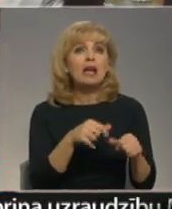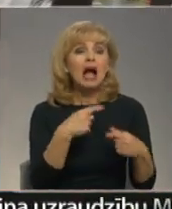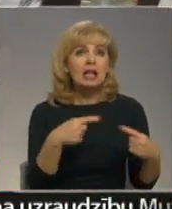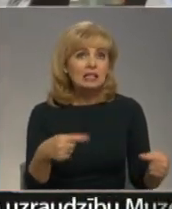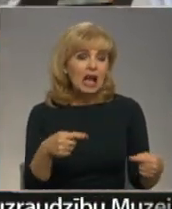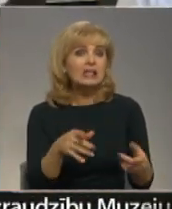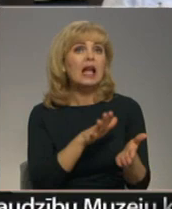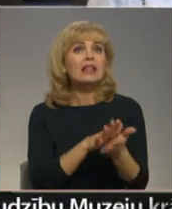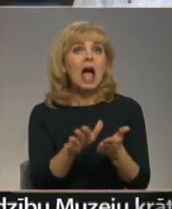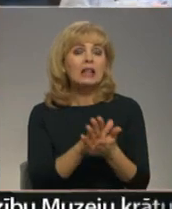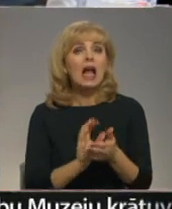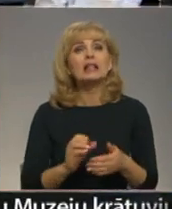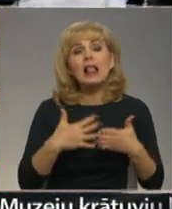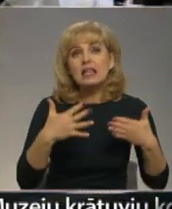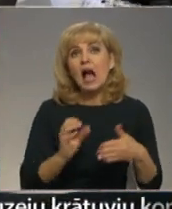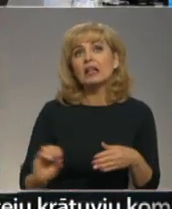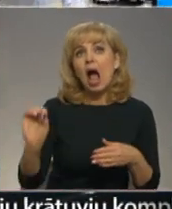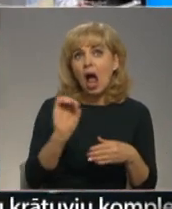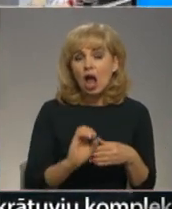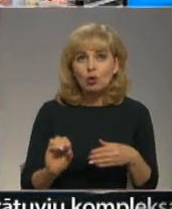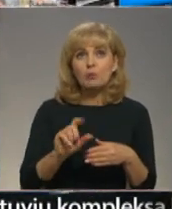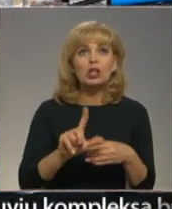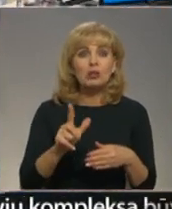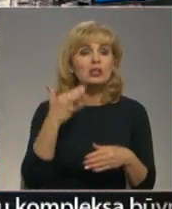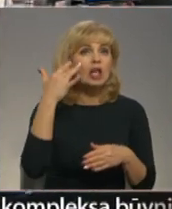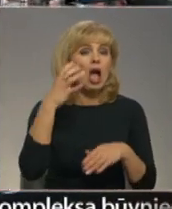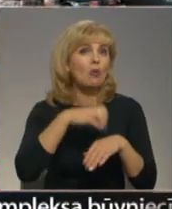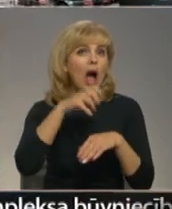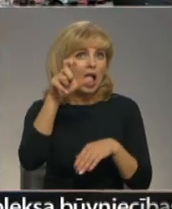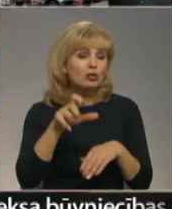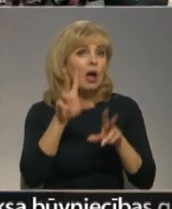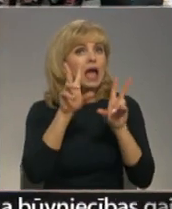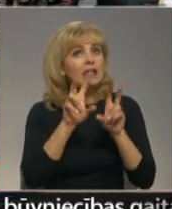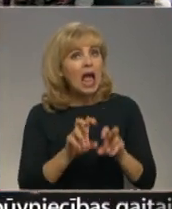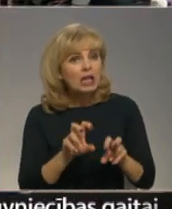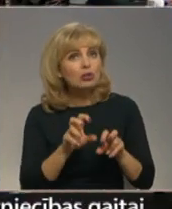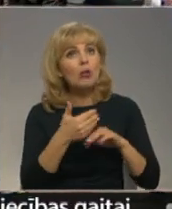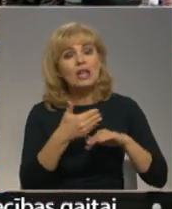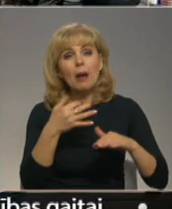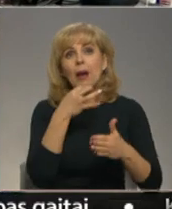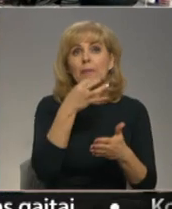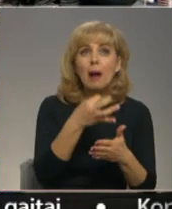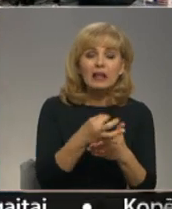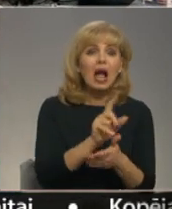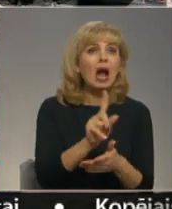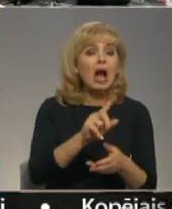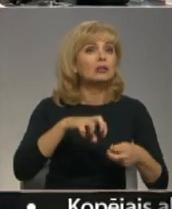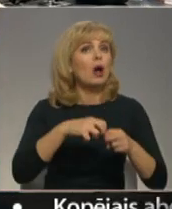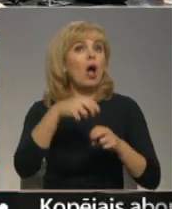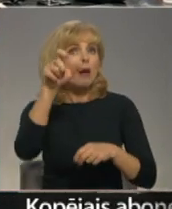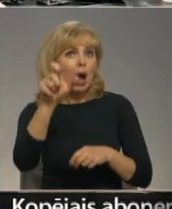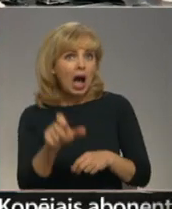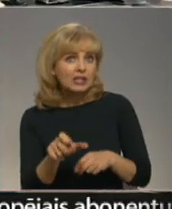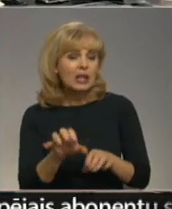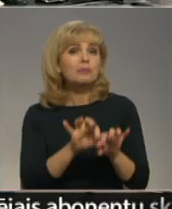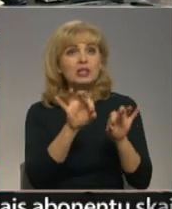Eiropas Savienības līdzekļi. Proti, ārsti cer saņemt testus, kas ātrāk ļautu pateikt, kas pacientam kaiš, un ātrāk